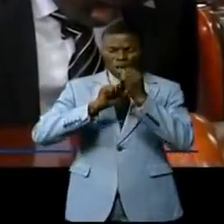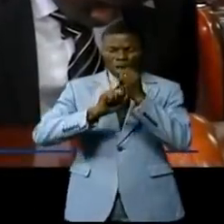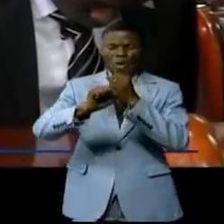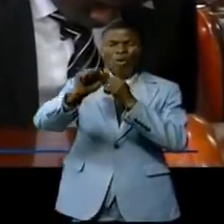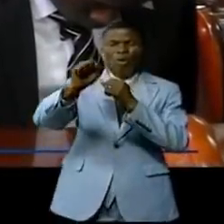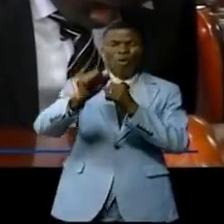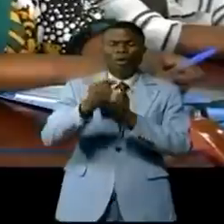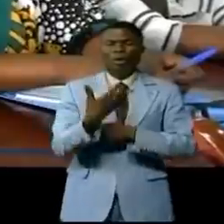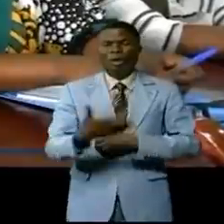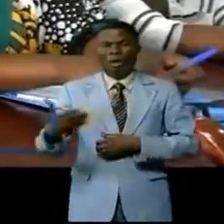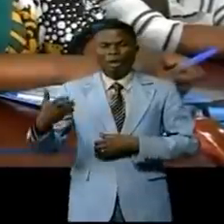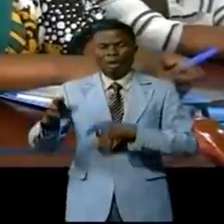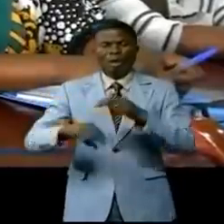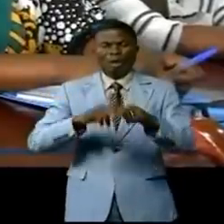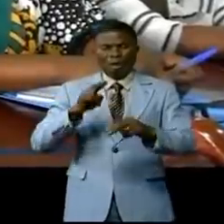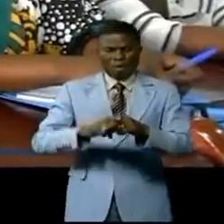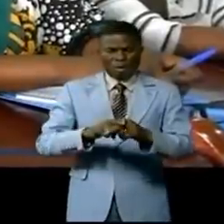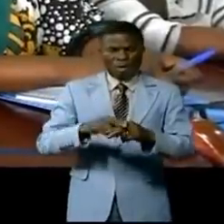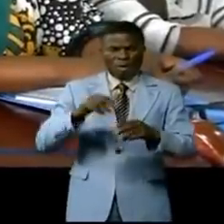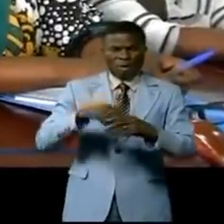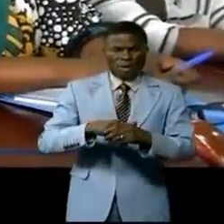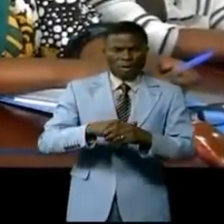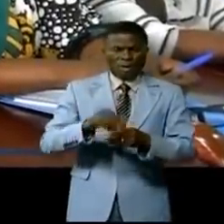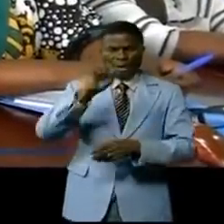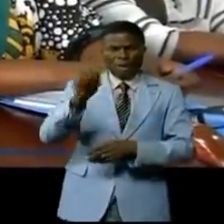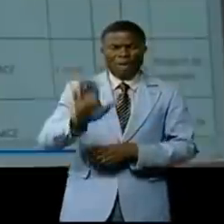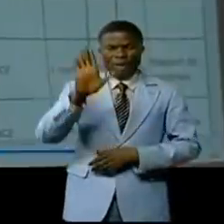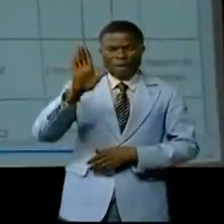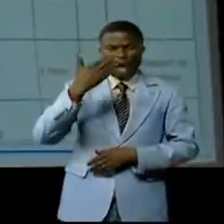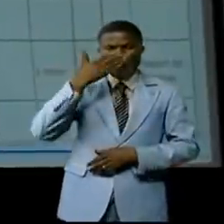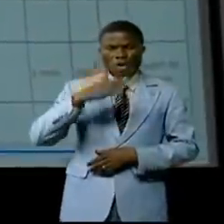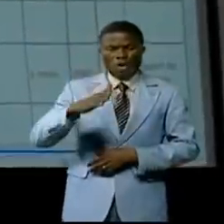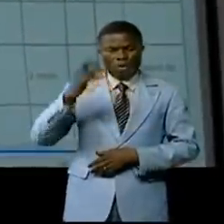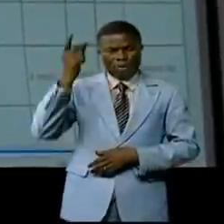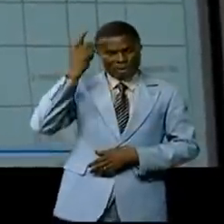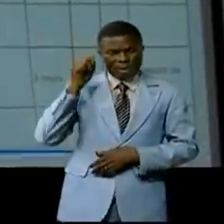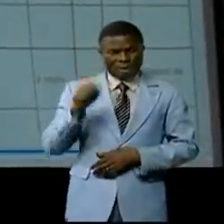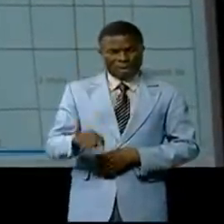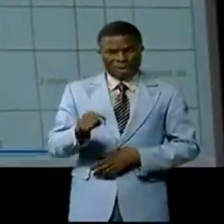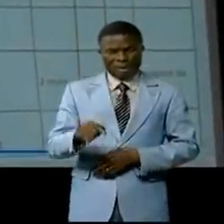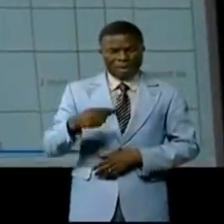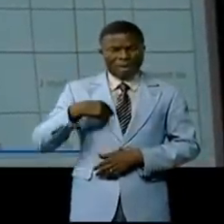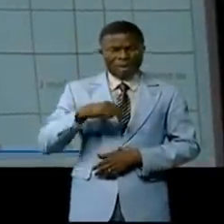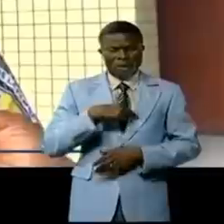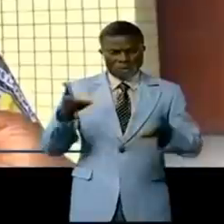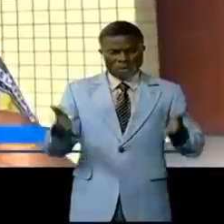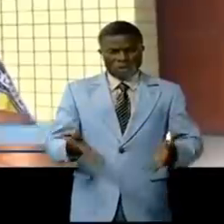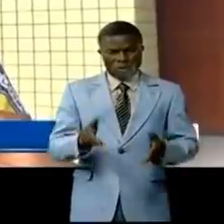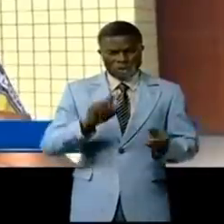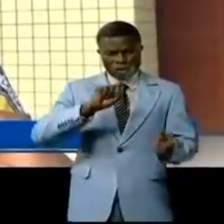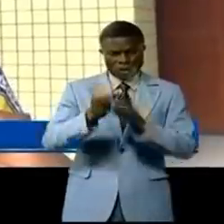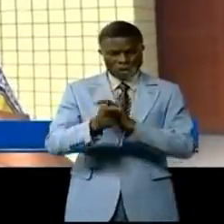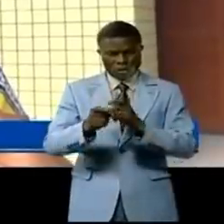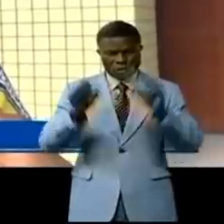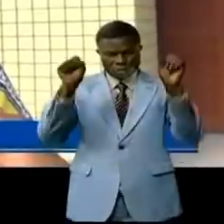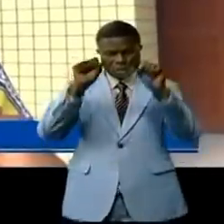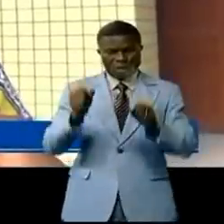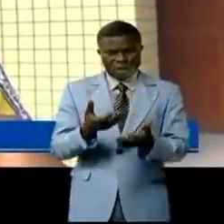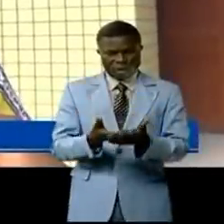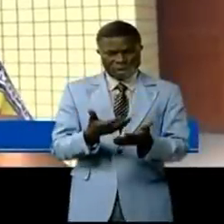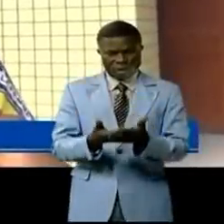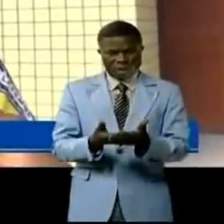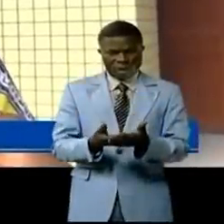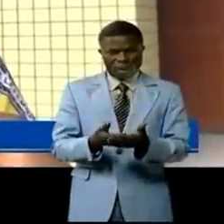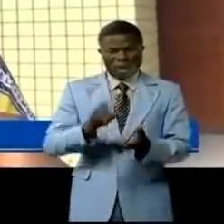les outils normés dans les 35 zones de santé de Kinshasa. Nous sommes là pour améliorer ce système, parce